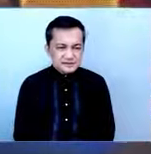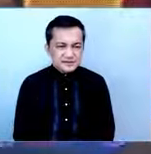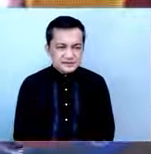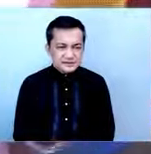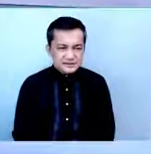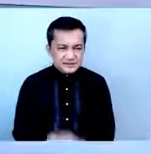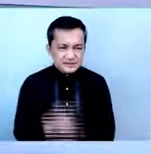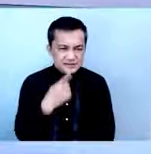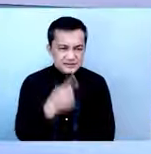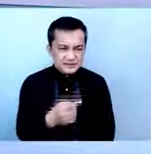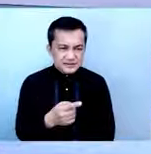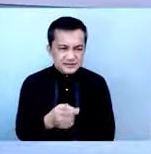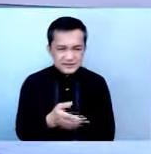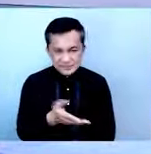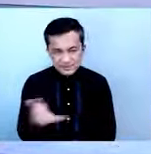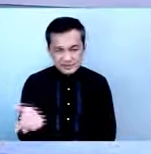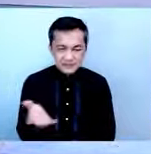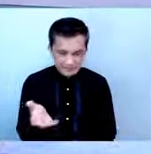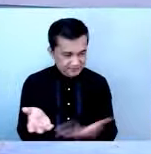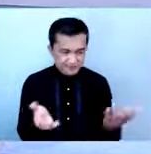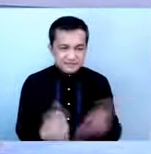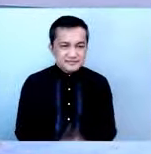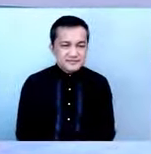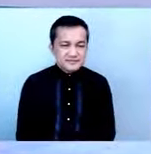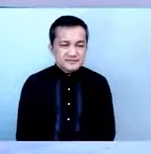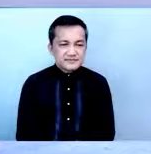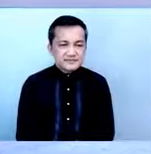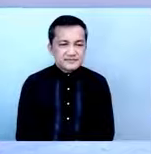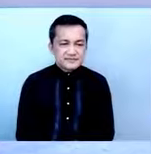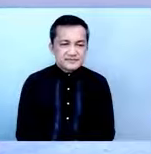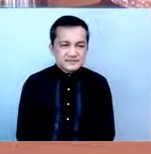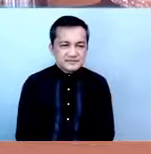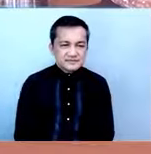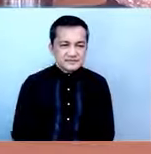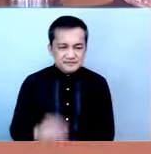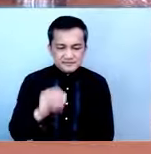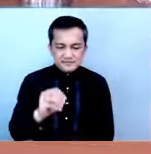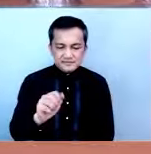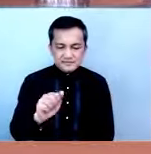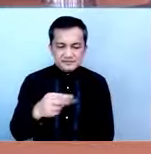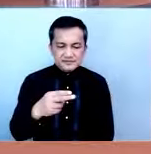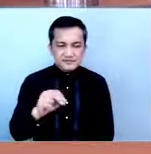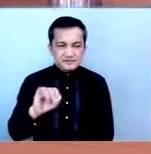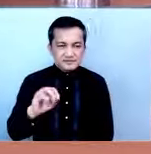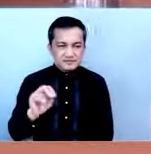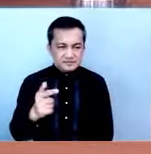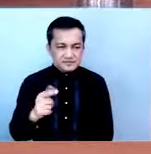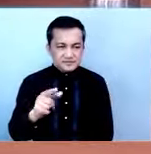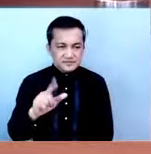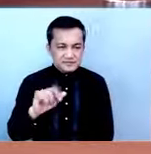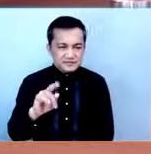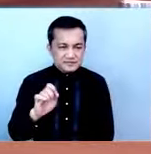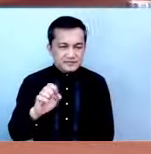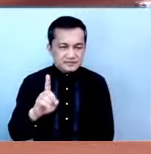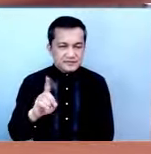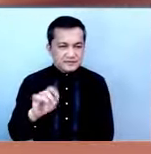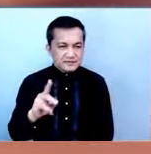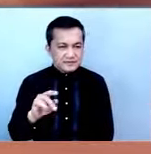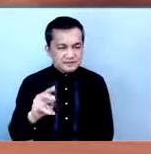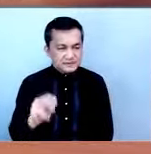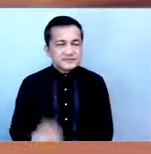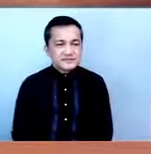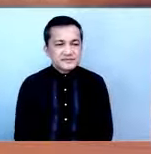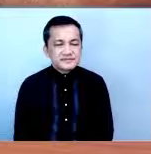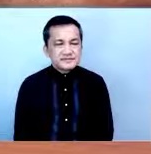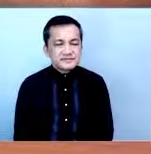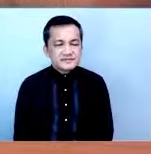Well, pwede po. So, ito po bang Mahjong tiles mo? Ano lang to? Limited, limited edition lang po. Okay. Mm-hmm. So, for the ano lang,